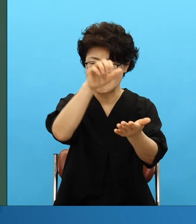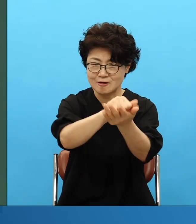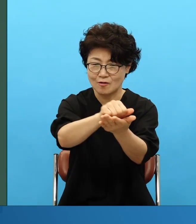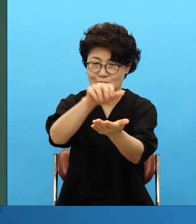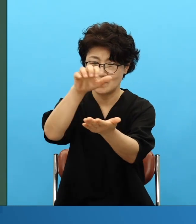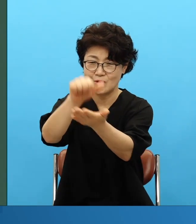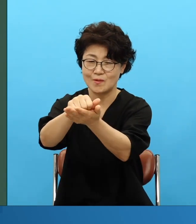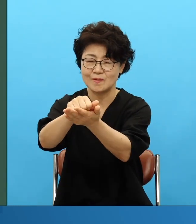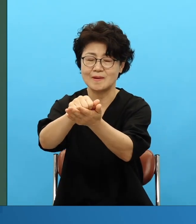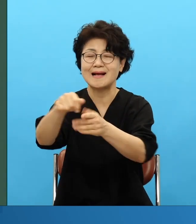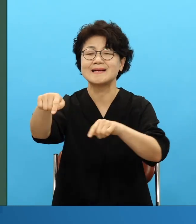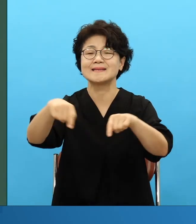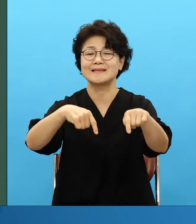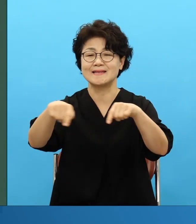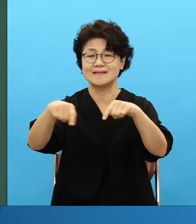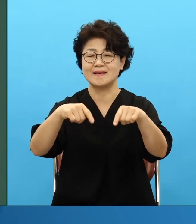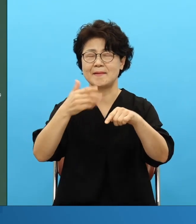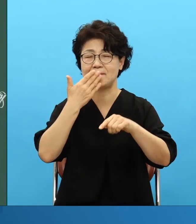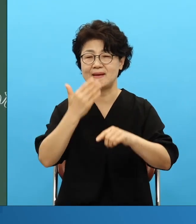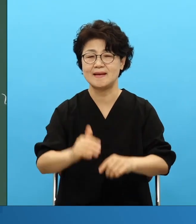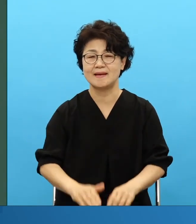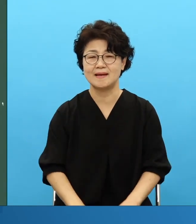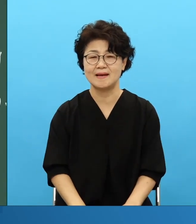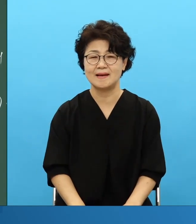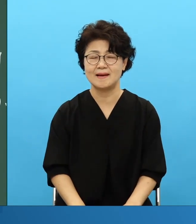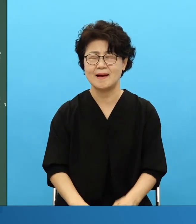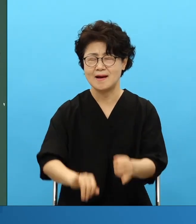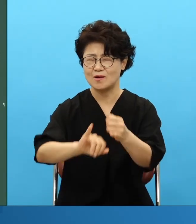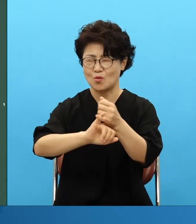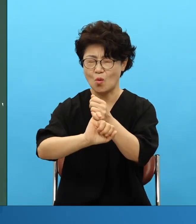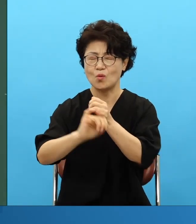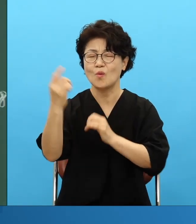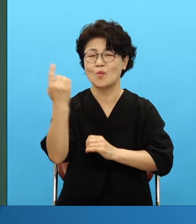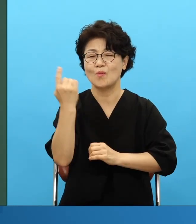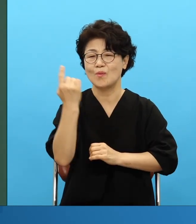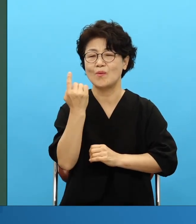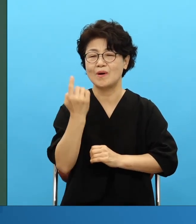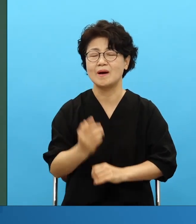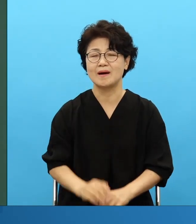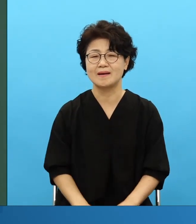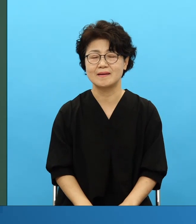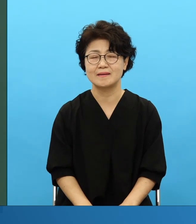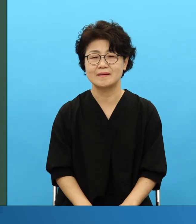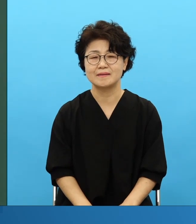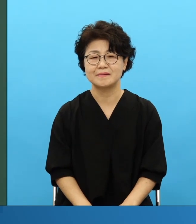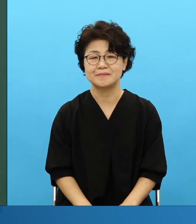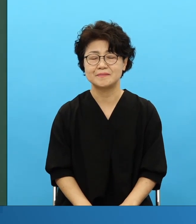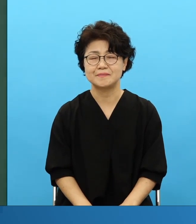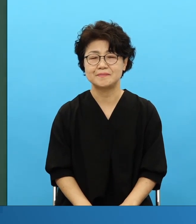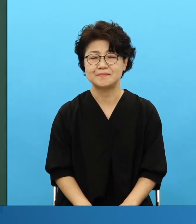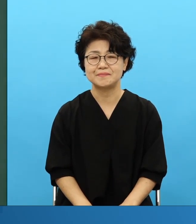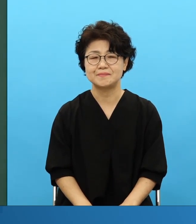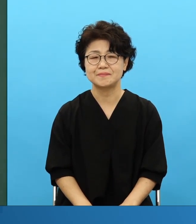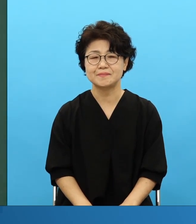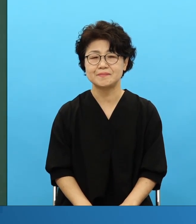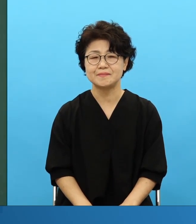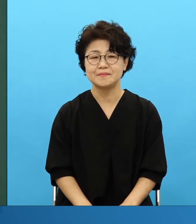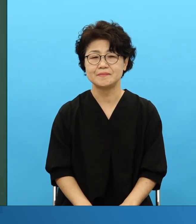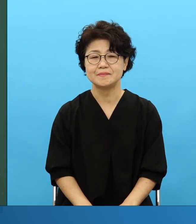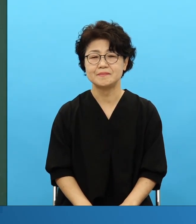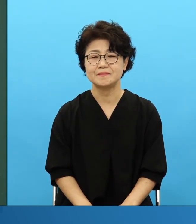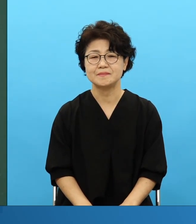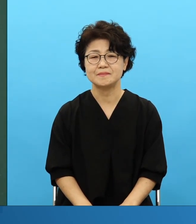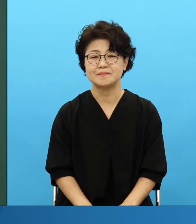can conquer and subdue. 반드시 옵니다. Absolutely, it will come. 여러분 가는 곳에